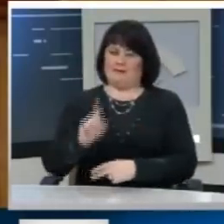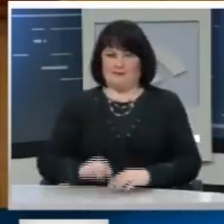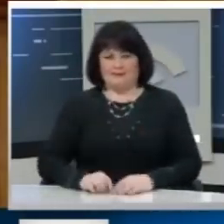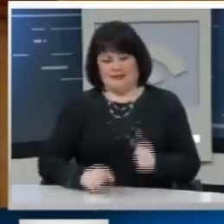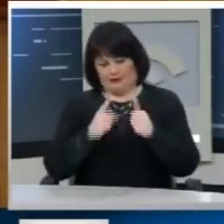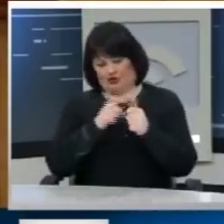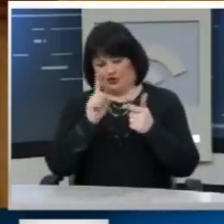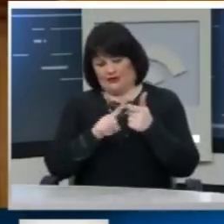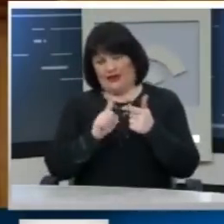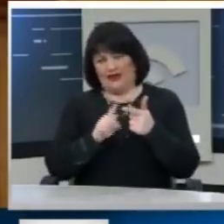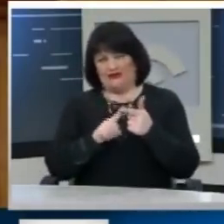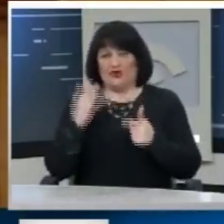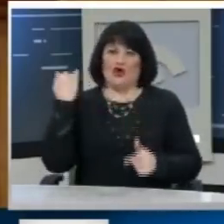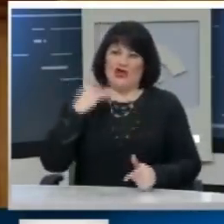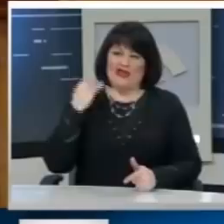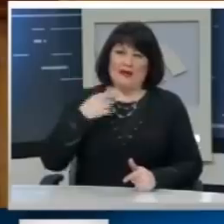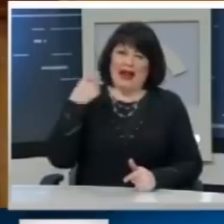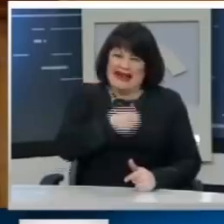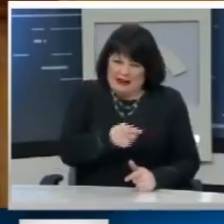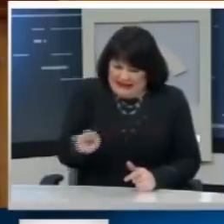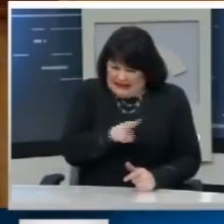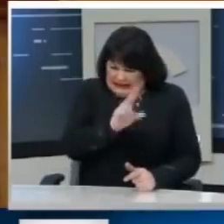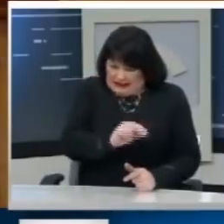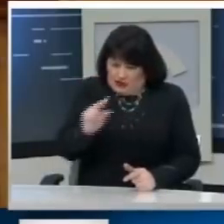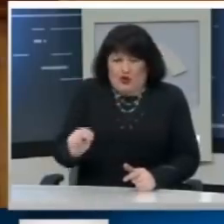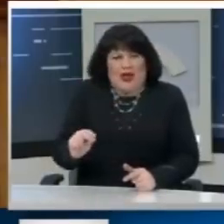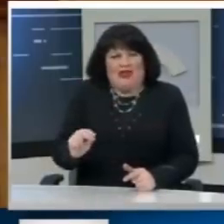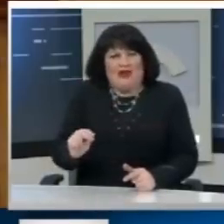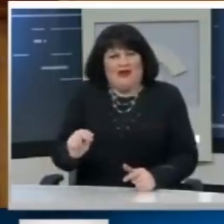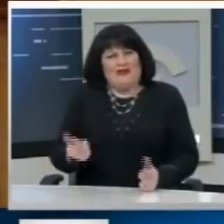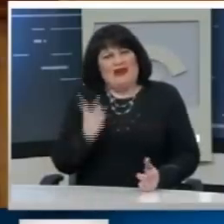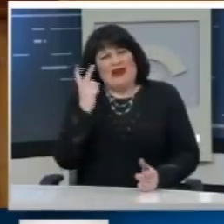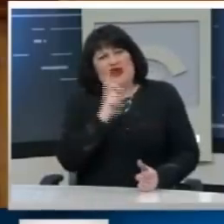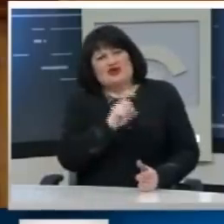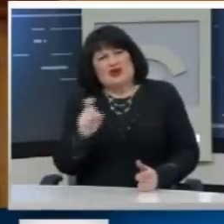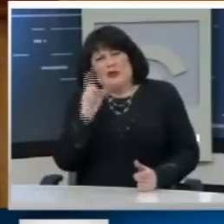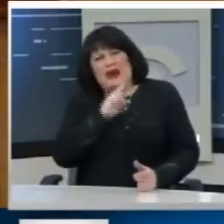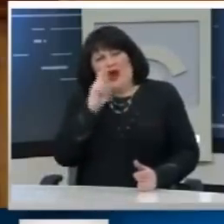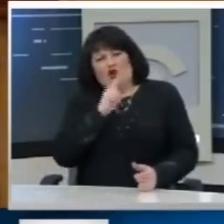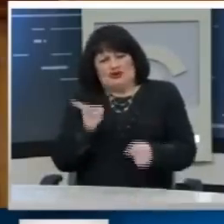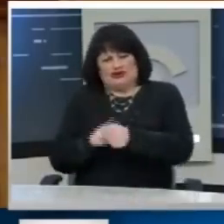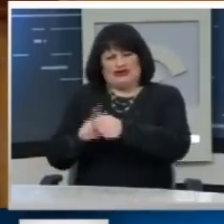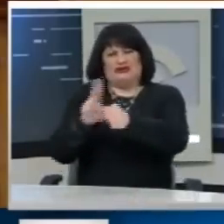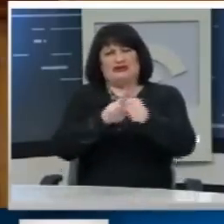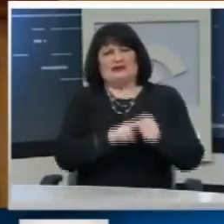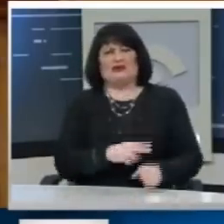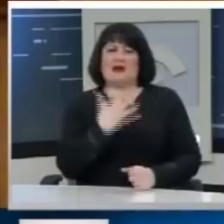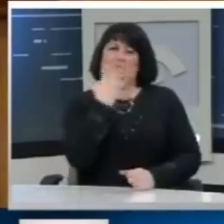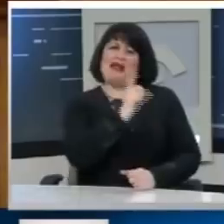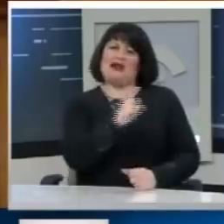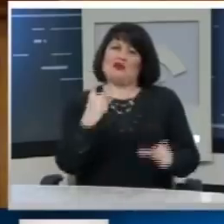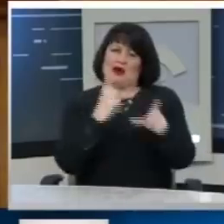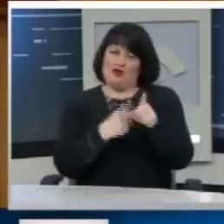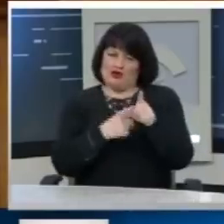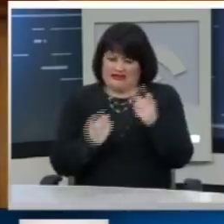εξίσωση του θήτη με τα θύματα. Είναι δυνατόν? 20 εκατομμύρια νεκροί Σοβιετικοί με 5 εκατομμύρια